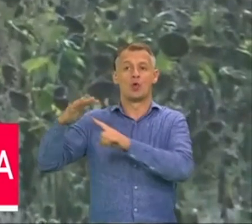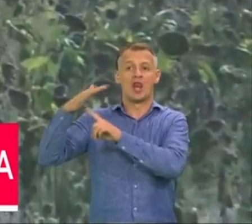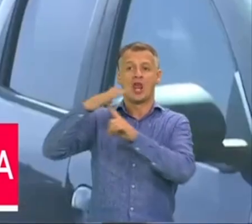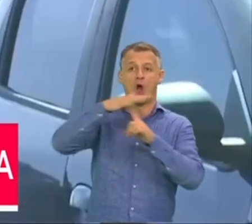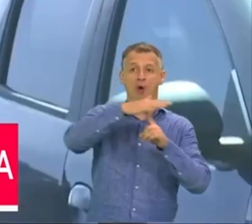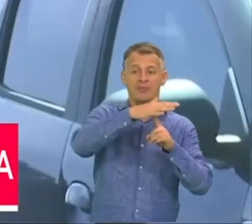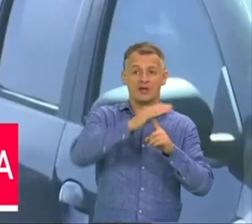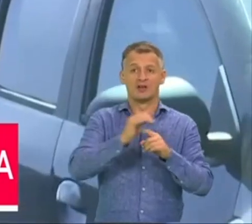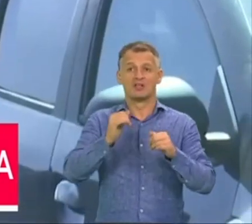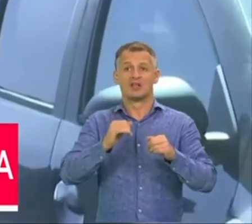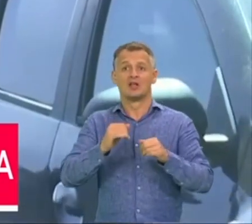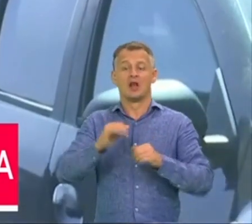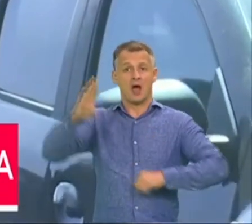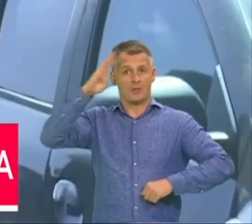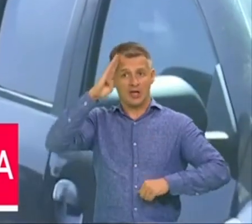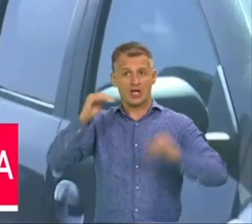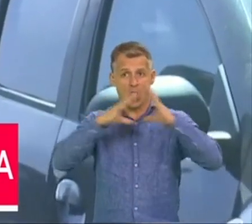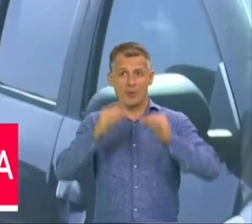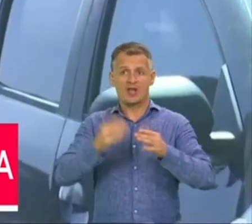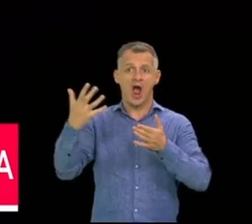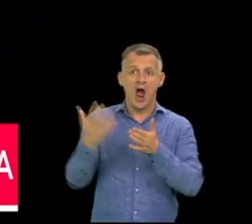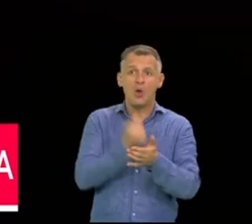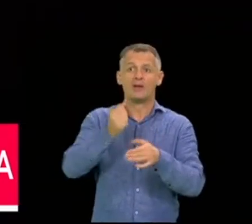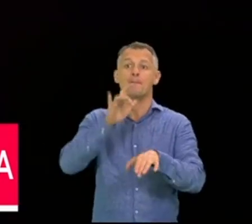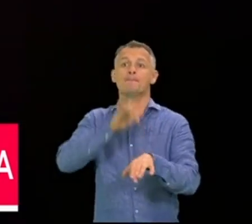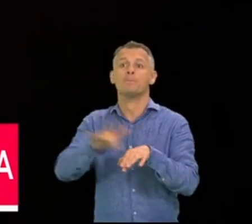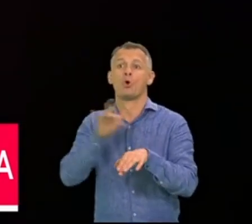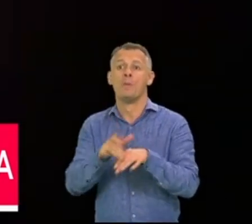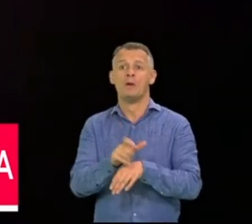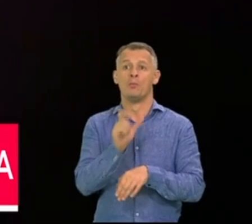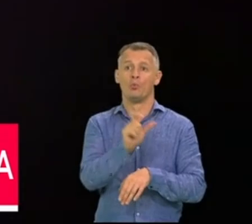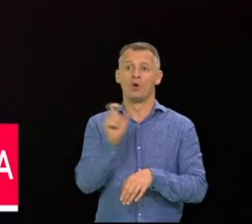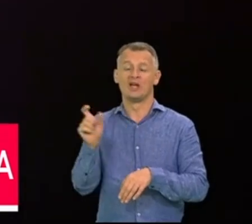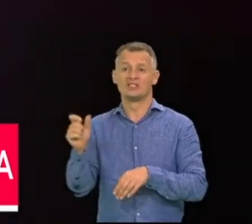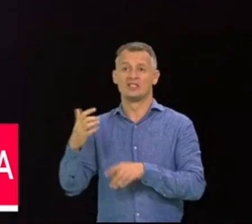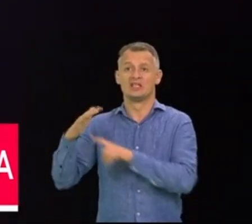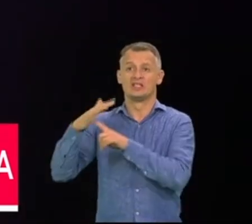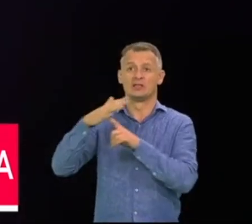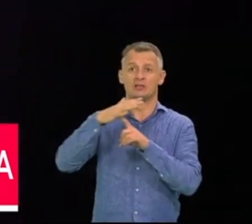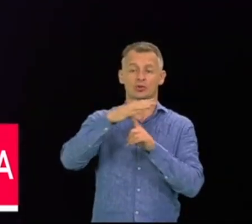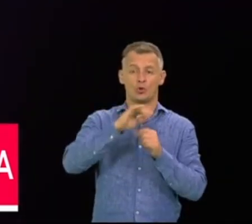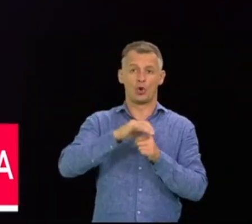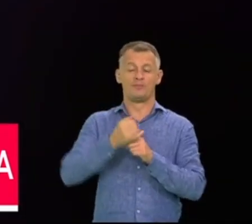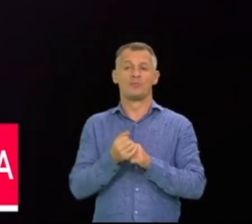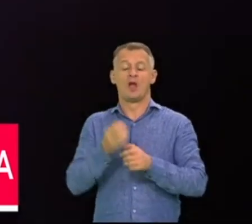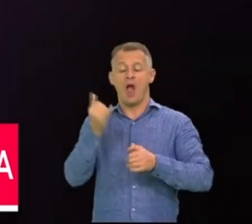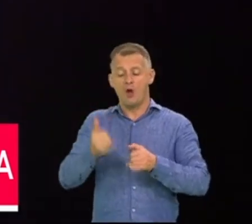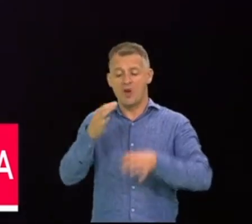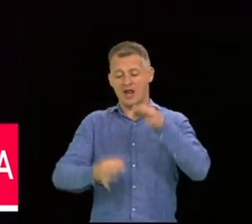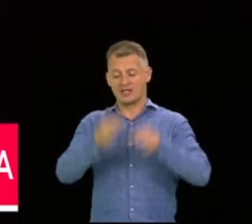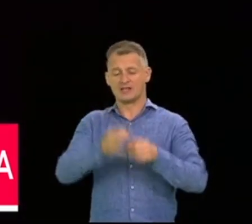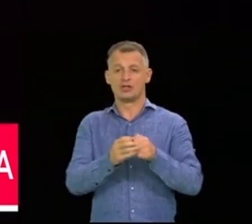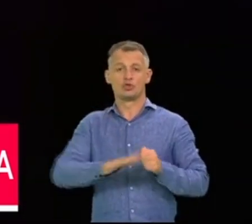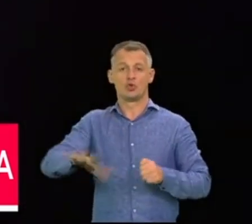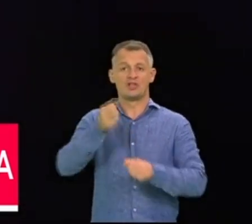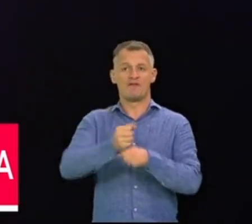aeriene și s-au ridicat probe din aceste fragmente găsite, care vă spuneam sunt sunt în acest moment analizate. În zonă s-au